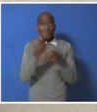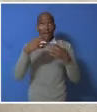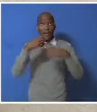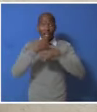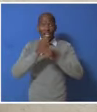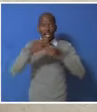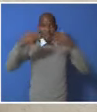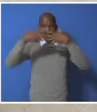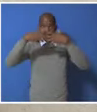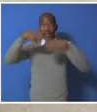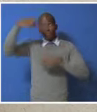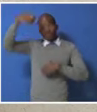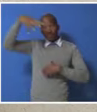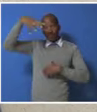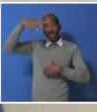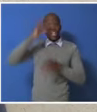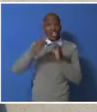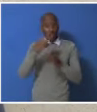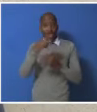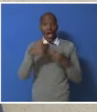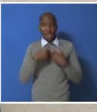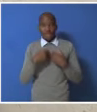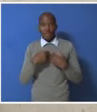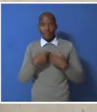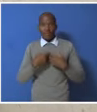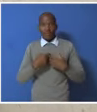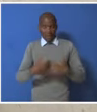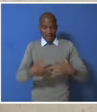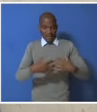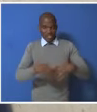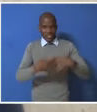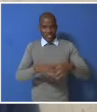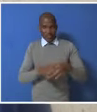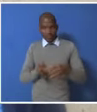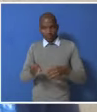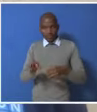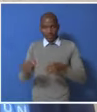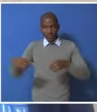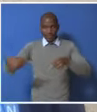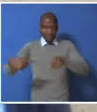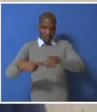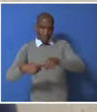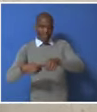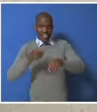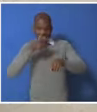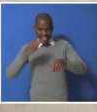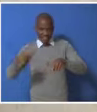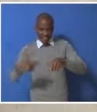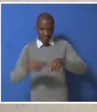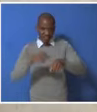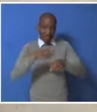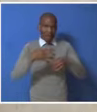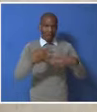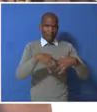go hetla motlakase ha o na le generator a teng e leng gore e dirisa gase yone ya